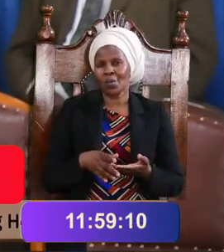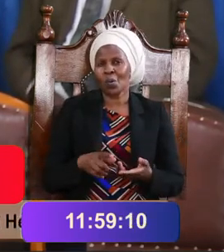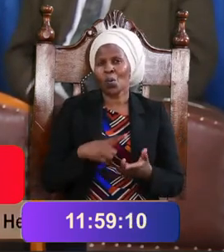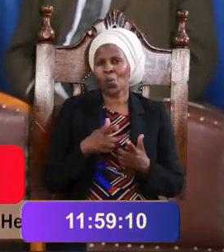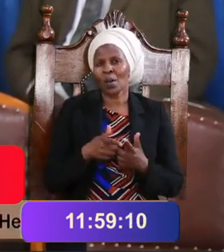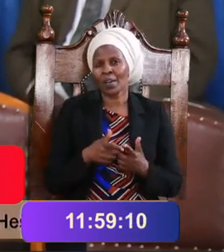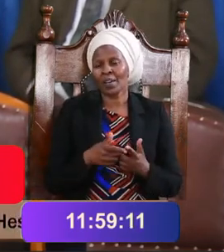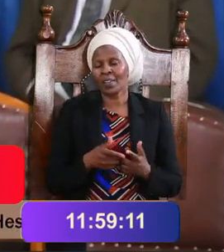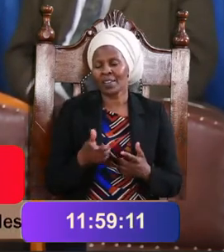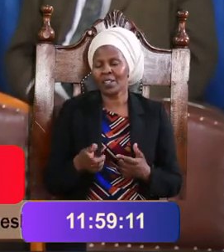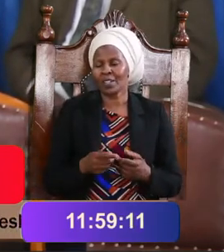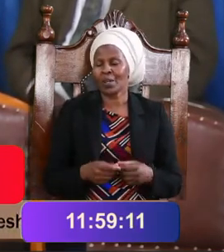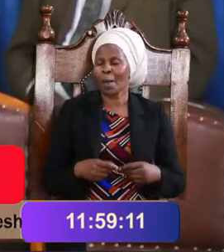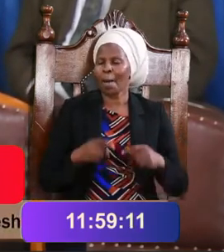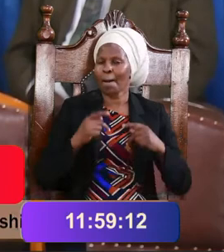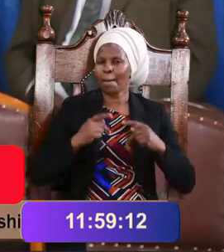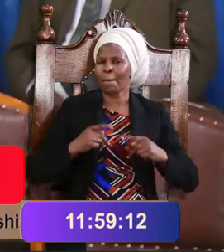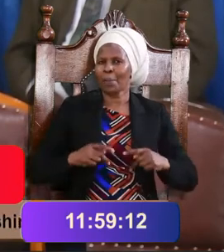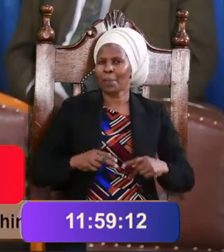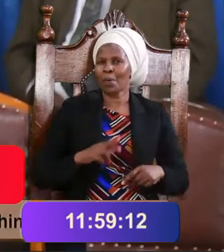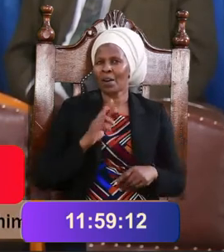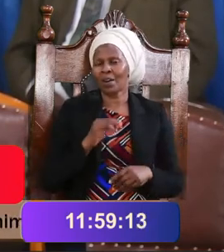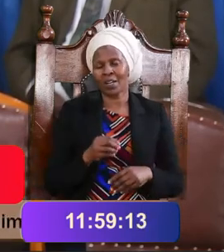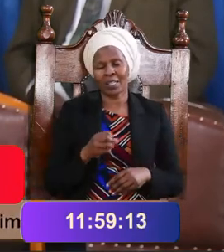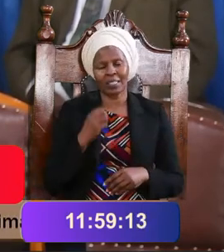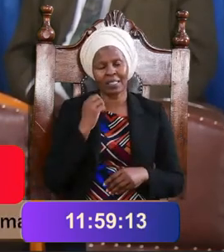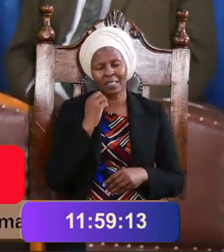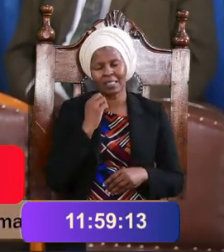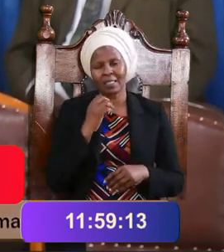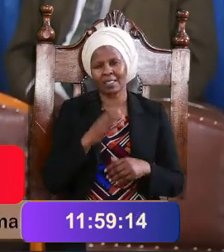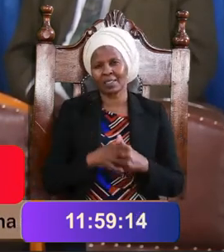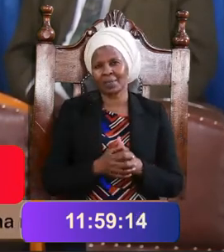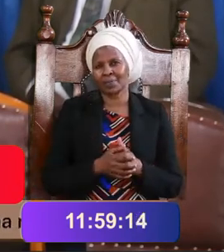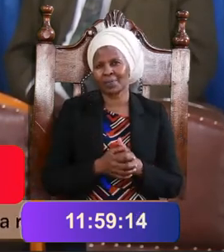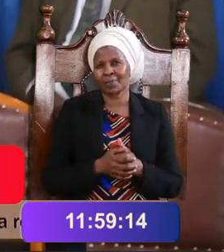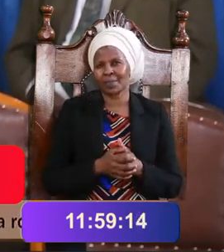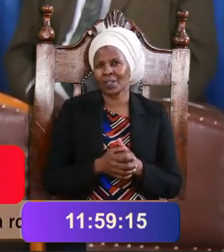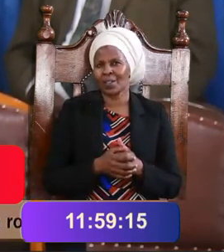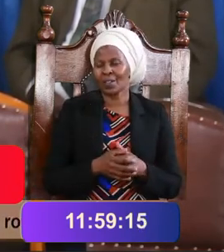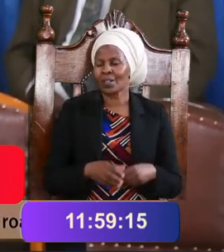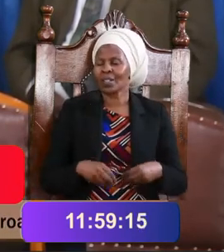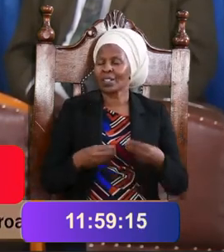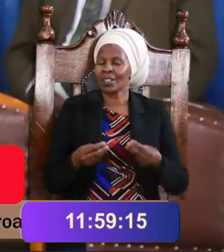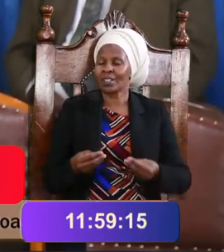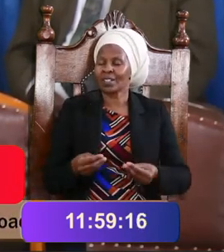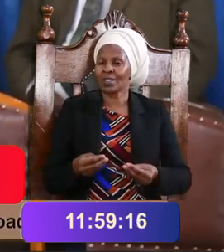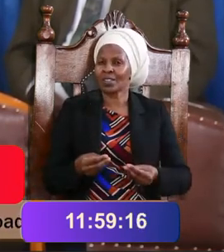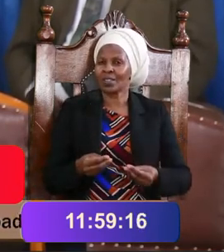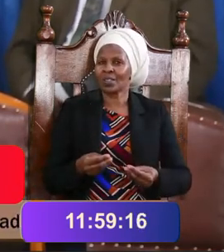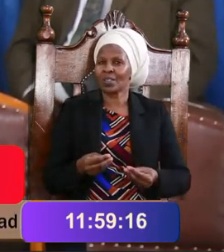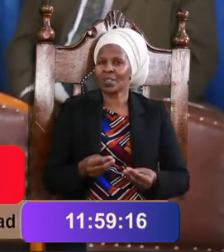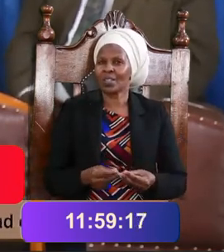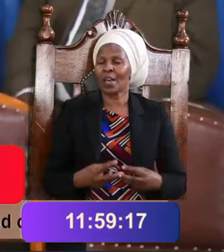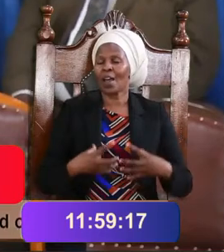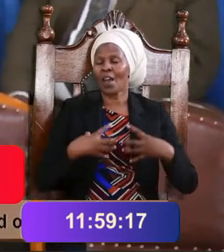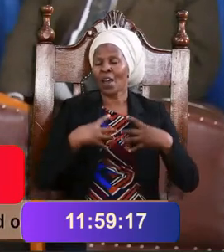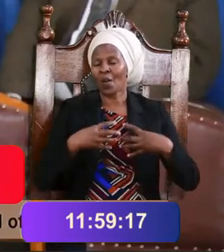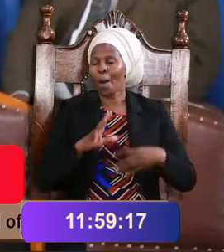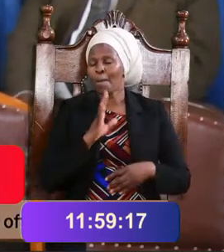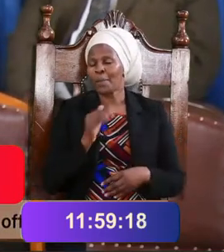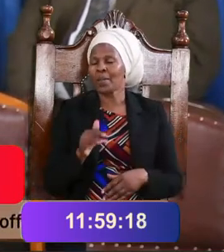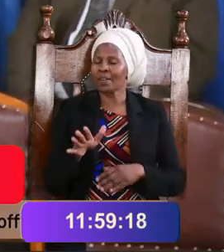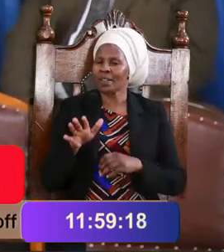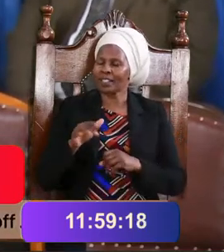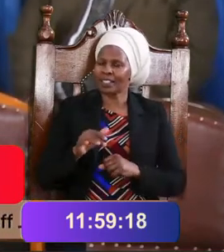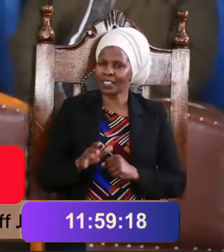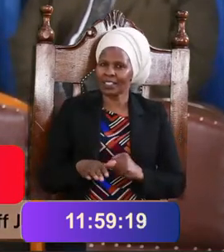manake wana. Wale ambao wanafaa kuwa wanaleta gharama ya health iwe chini wako